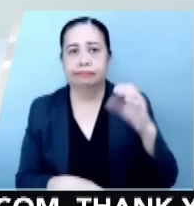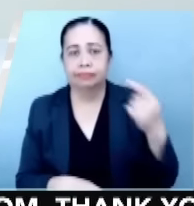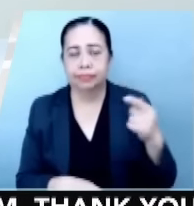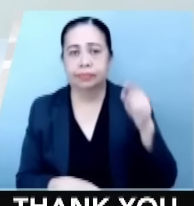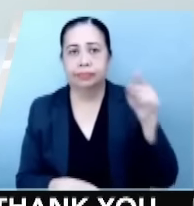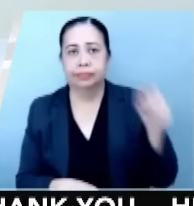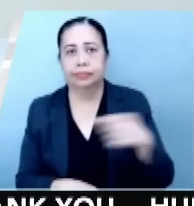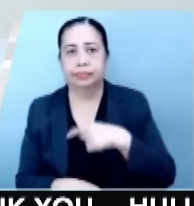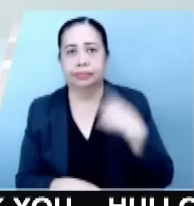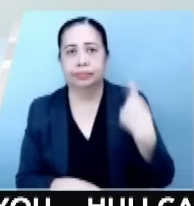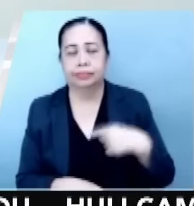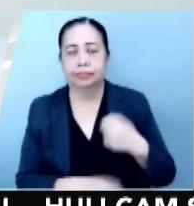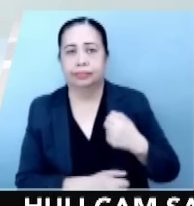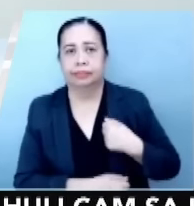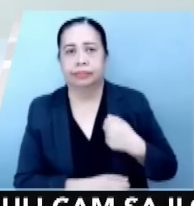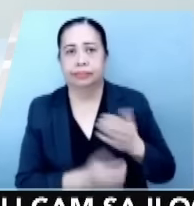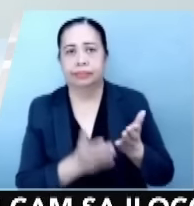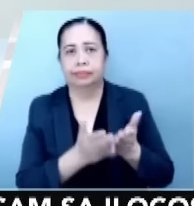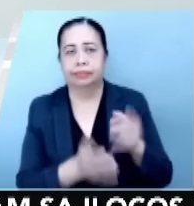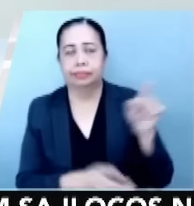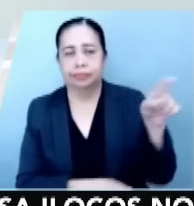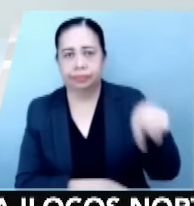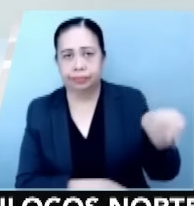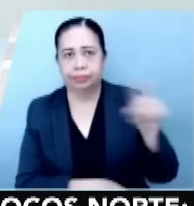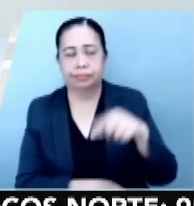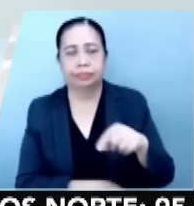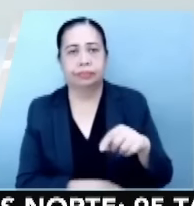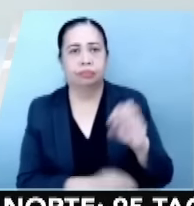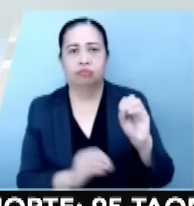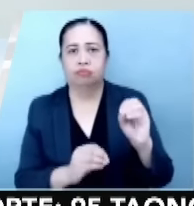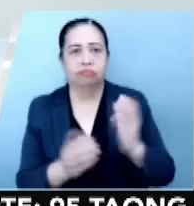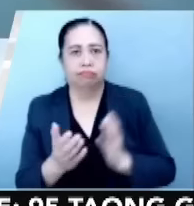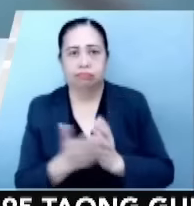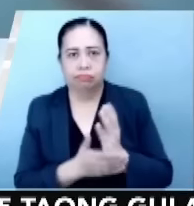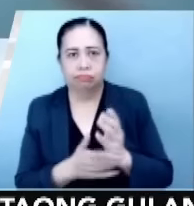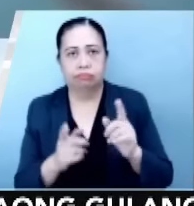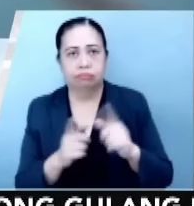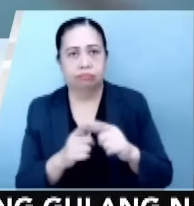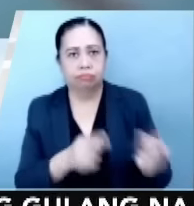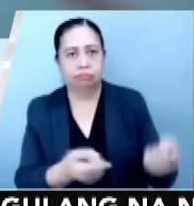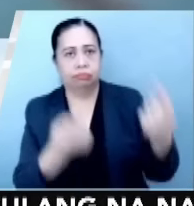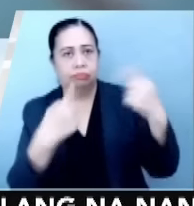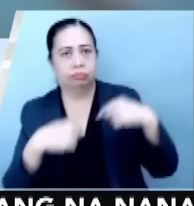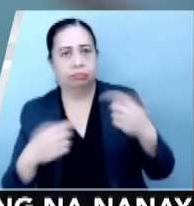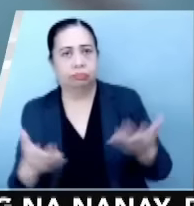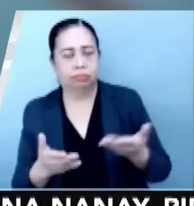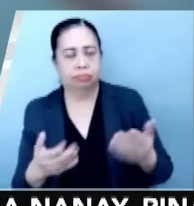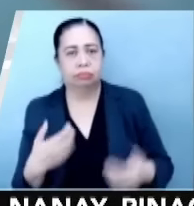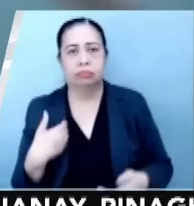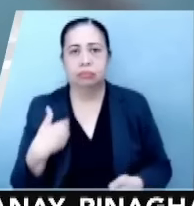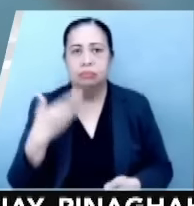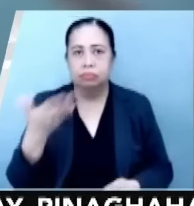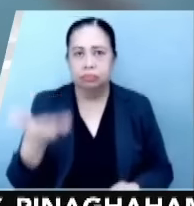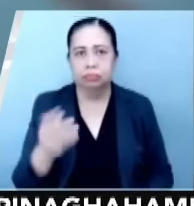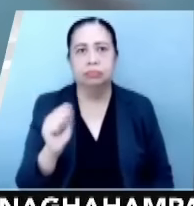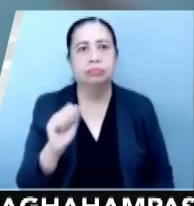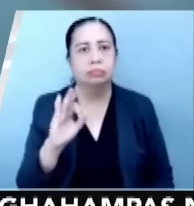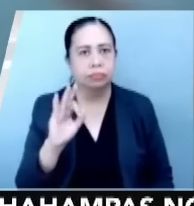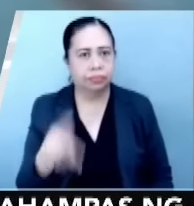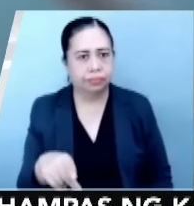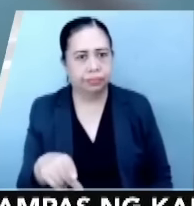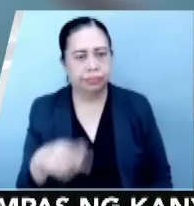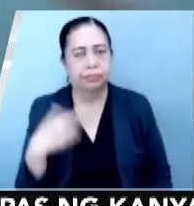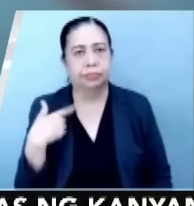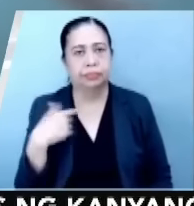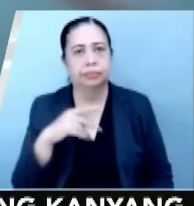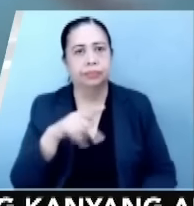Maritime Militia. Sila lamang ang walang karapatan para pumunta rito. Nandyan po ang inyong armed forces of the Philippines, ang ating Philippine Navy, pati